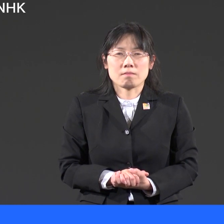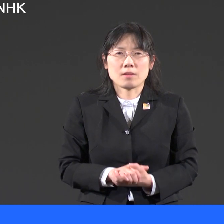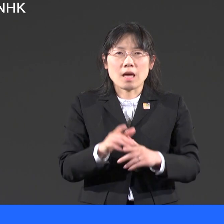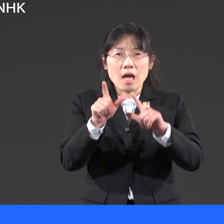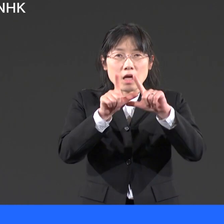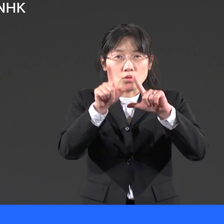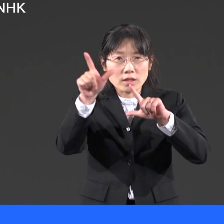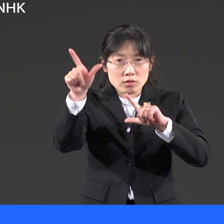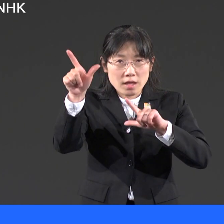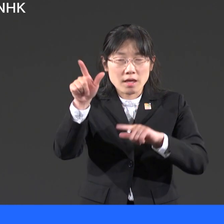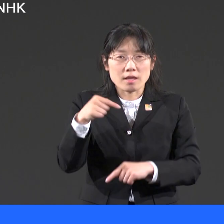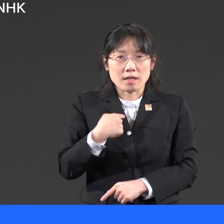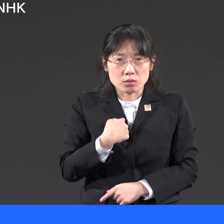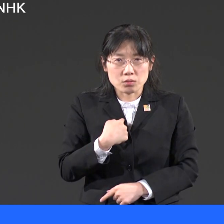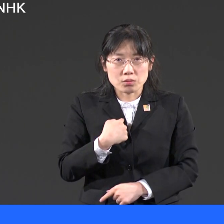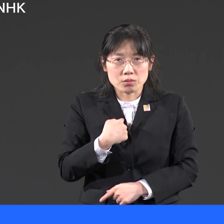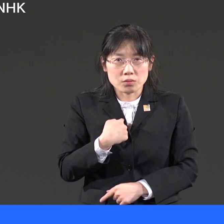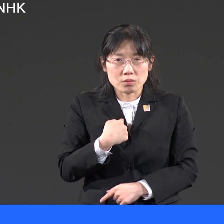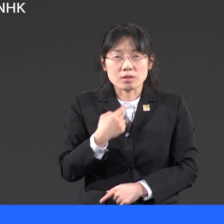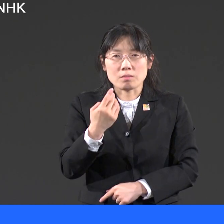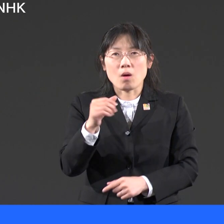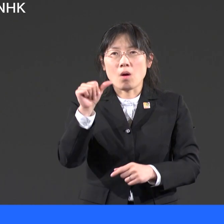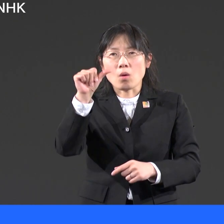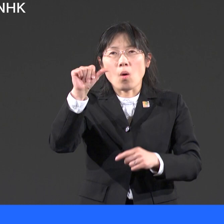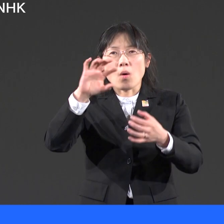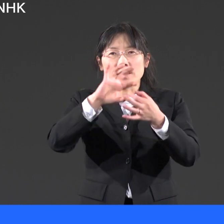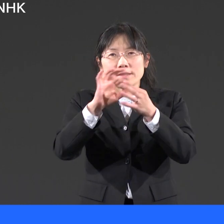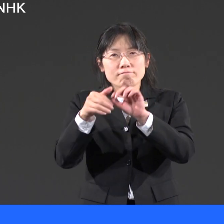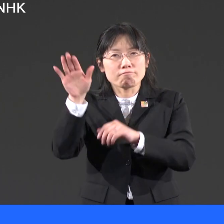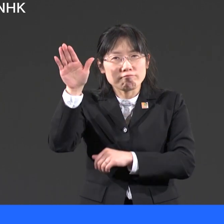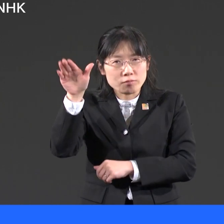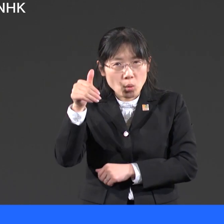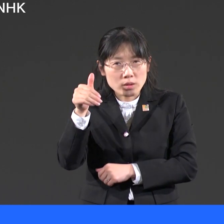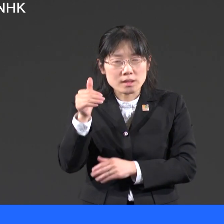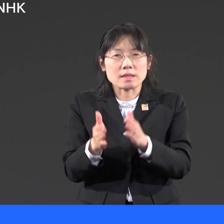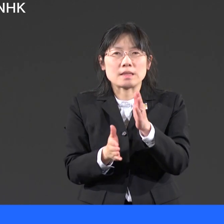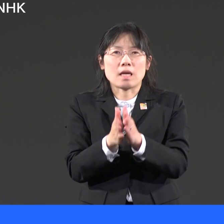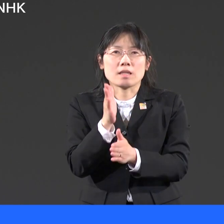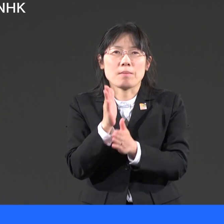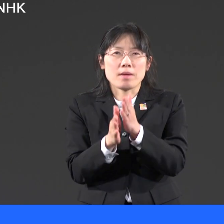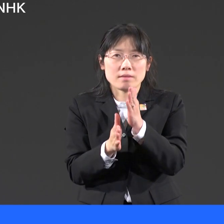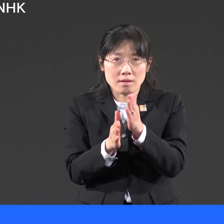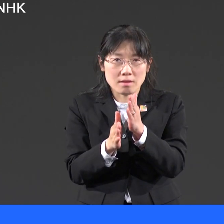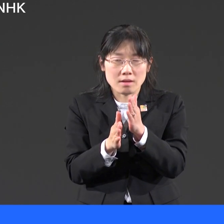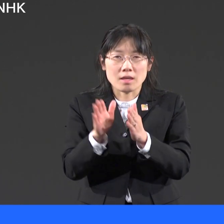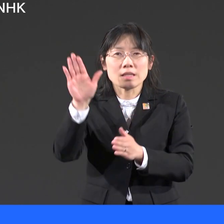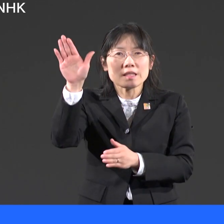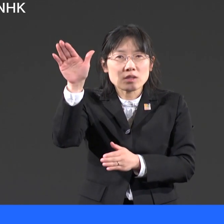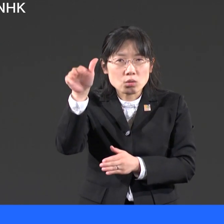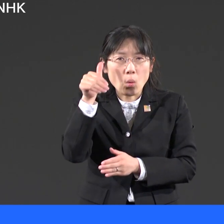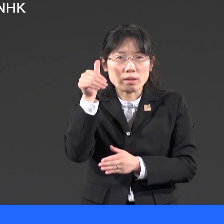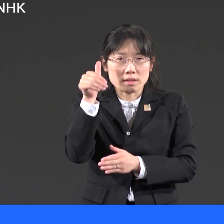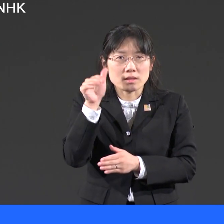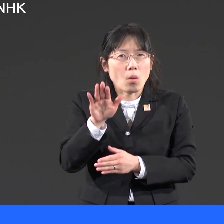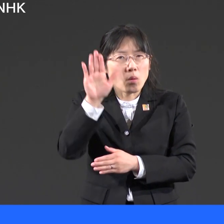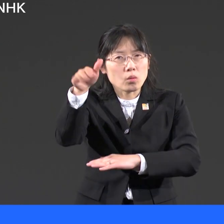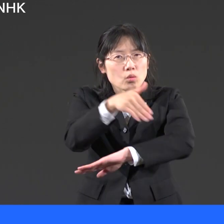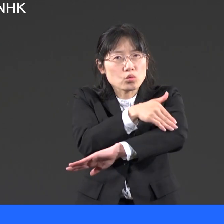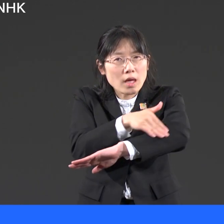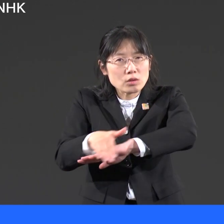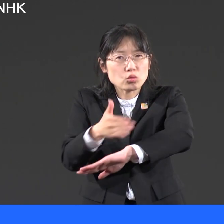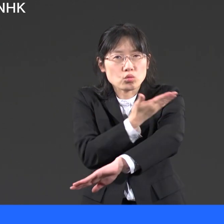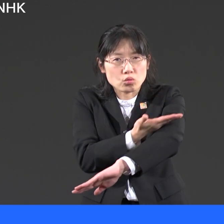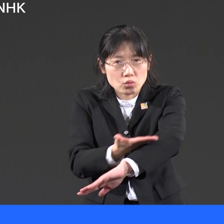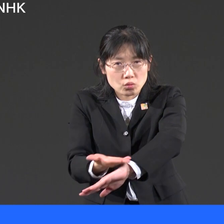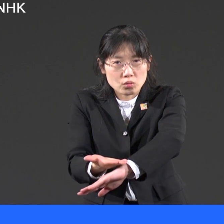NHK の三島です。はい、私からも五輪招致について、改めてなんですけれども、招致の、今後のスケジュール